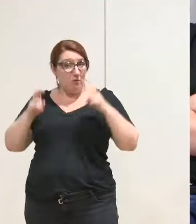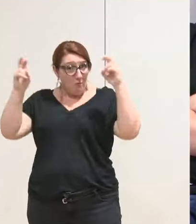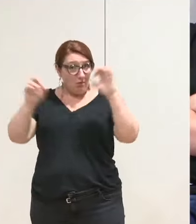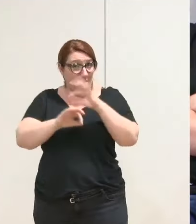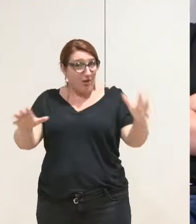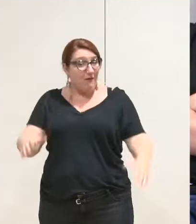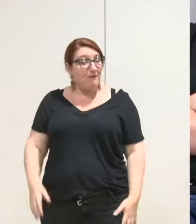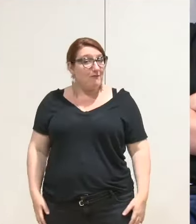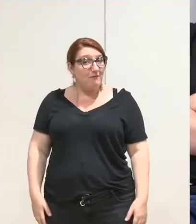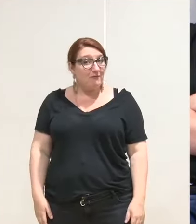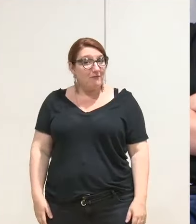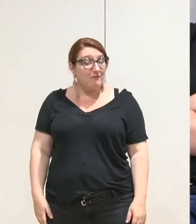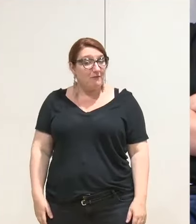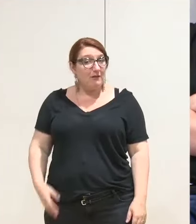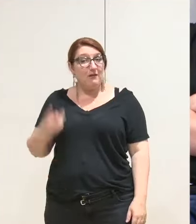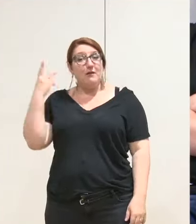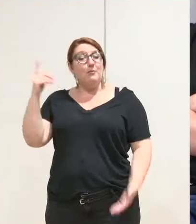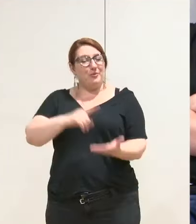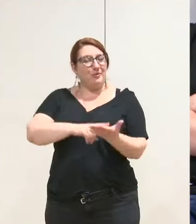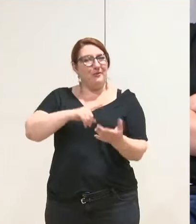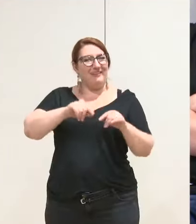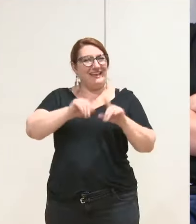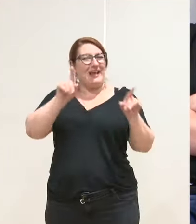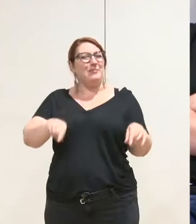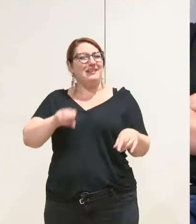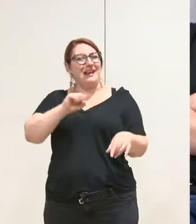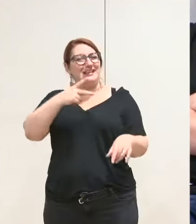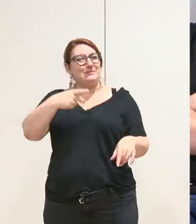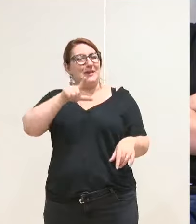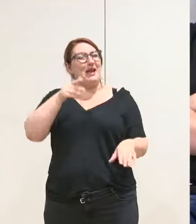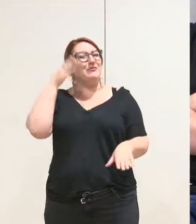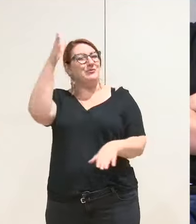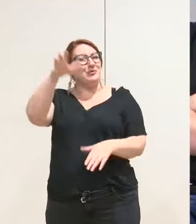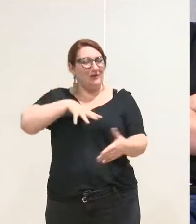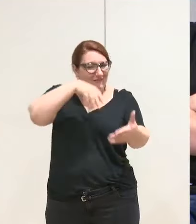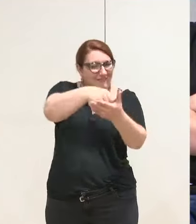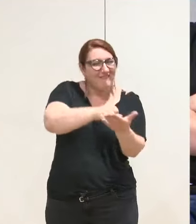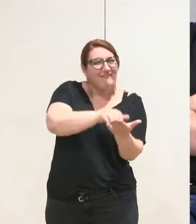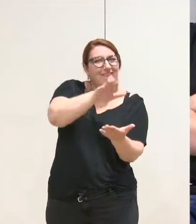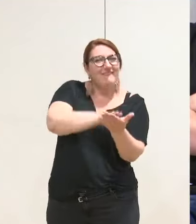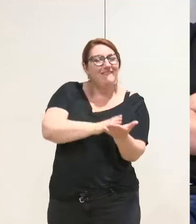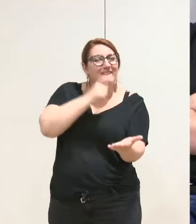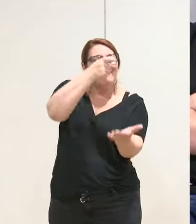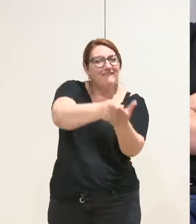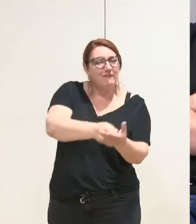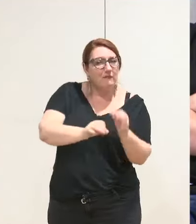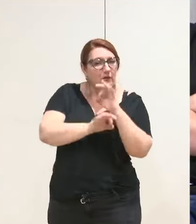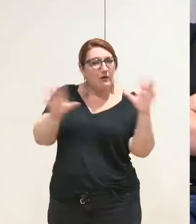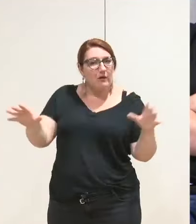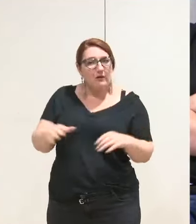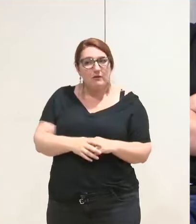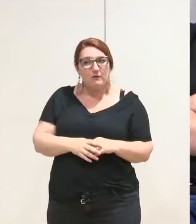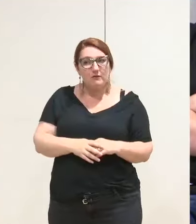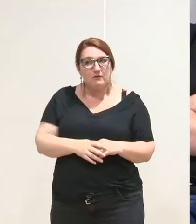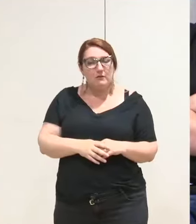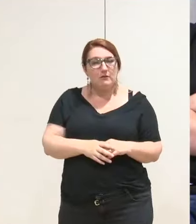sa participation dans le capital de la de la future SPL qui reste strictement collé à la participation ancienne